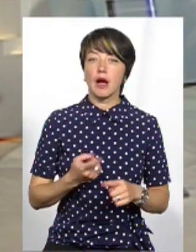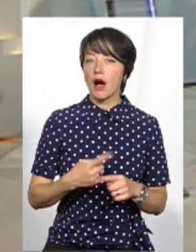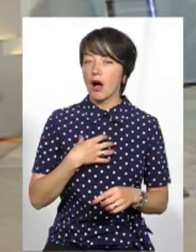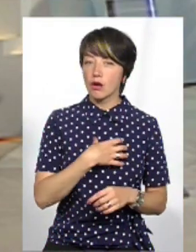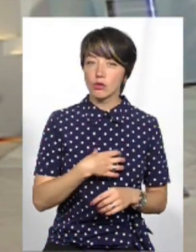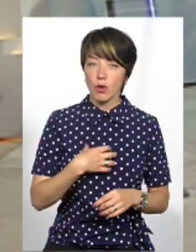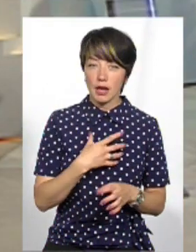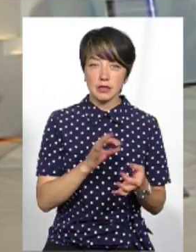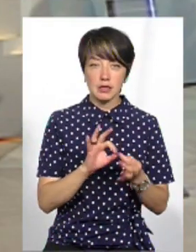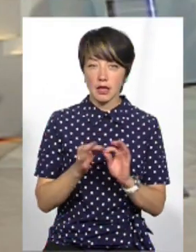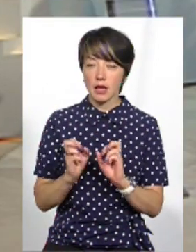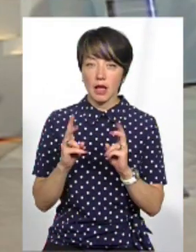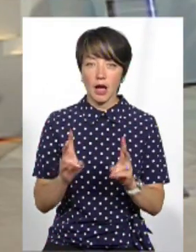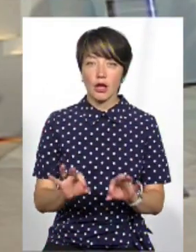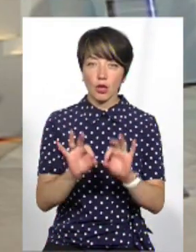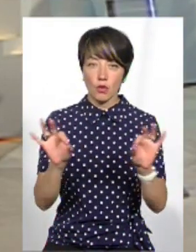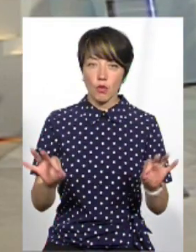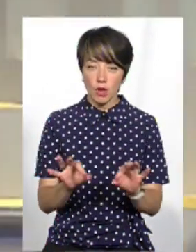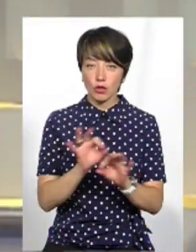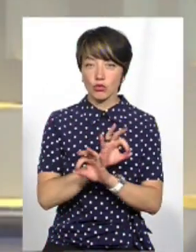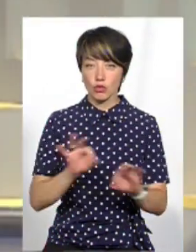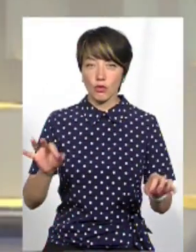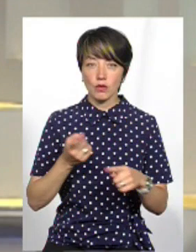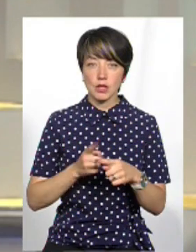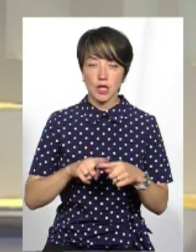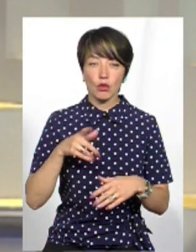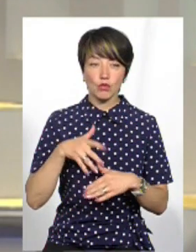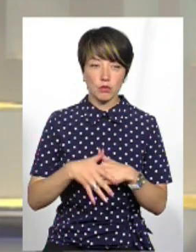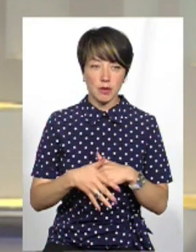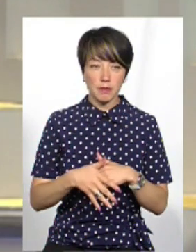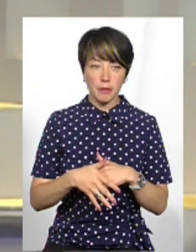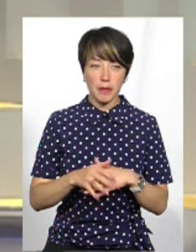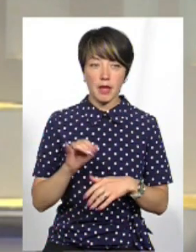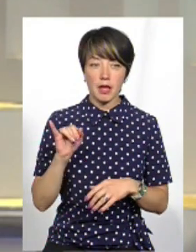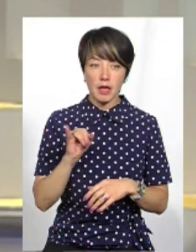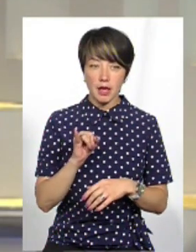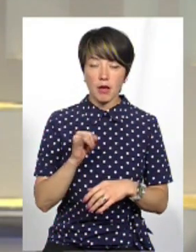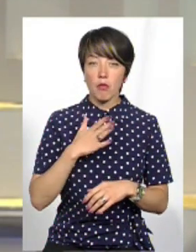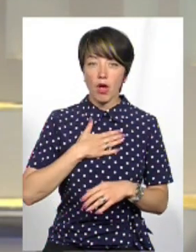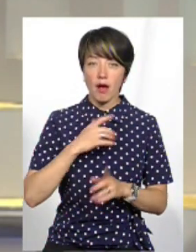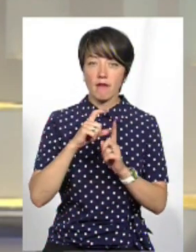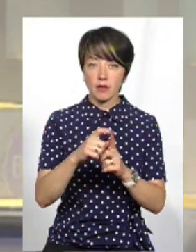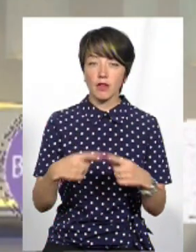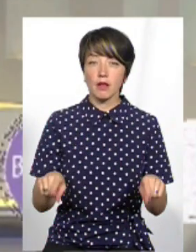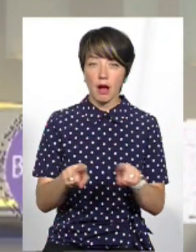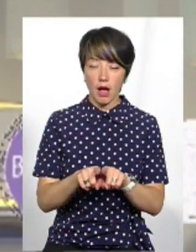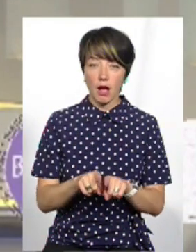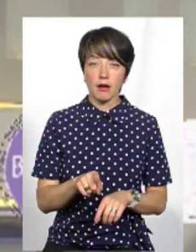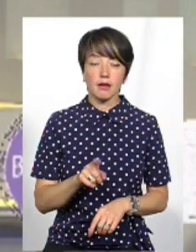Актуальний і складний, як ніколи, як ми чудово це розуміємо. І в мене відповідь до наступного.